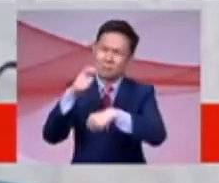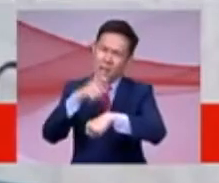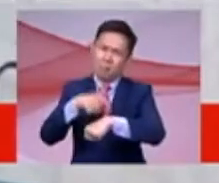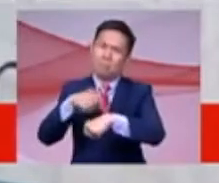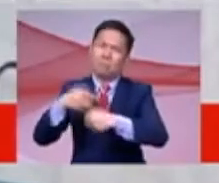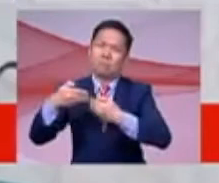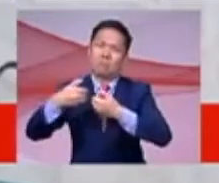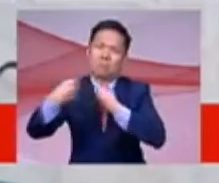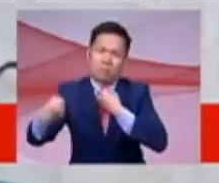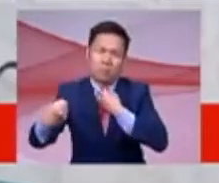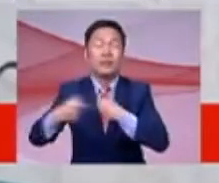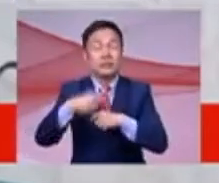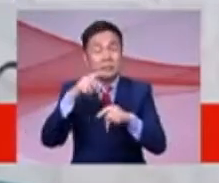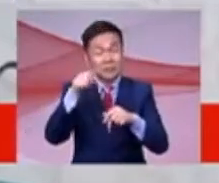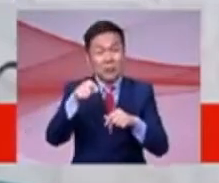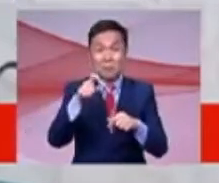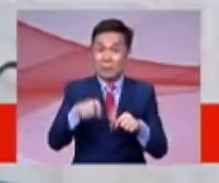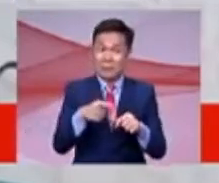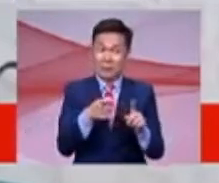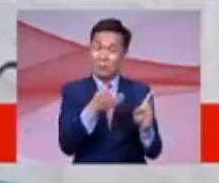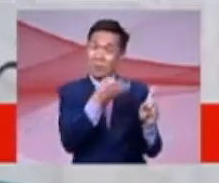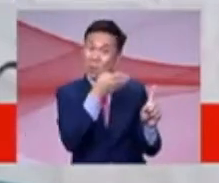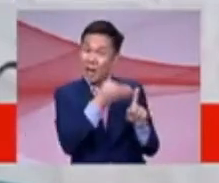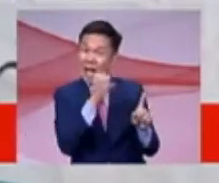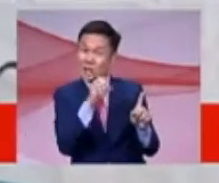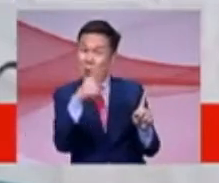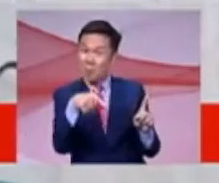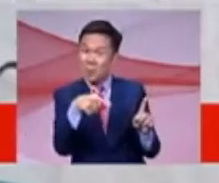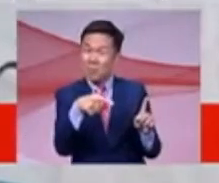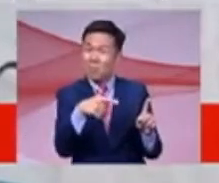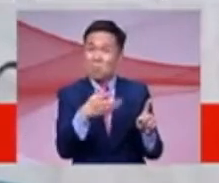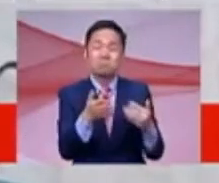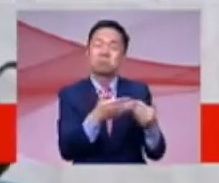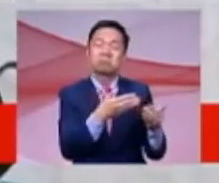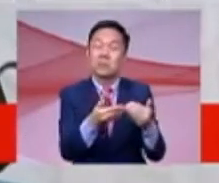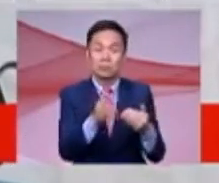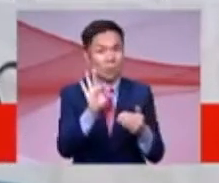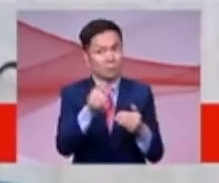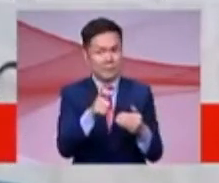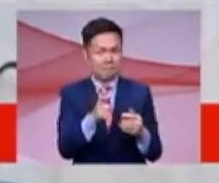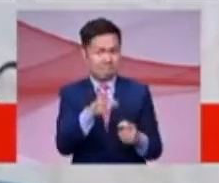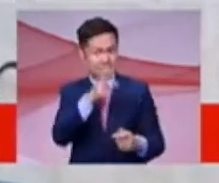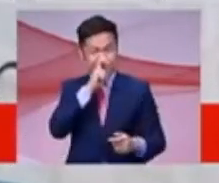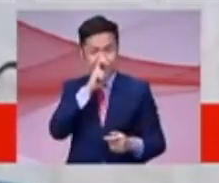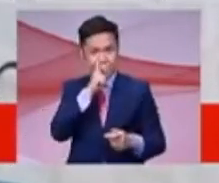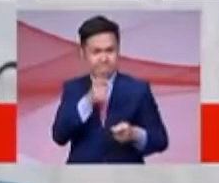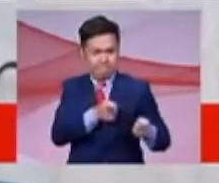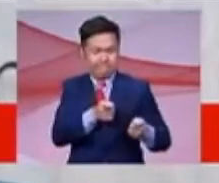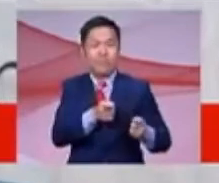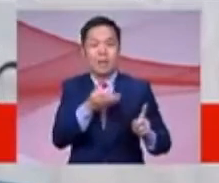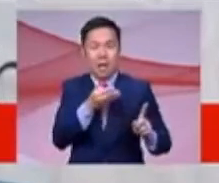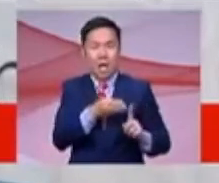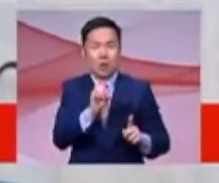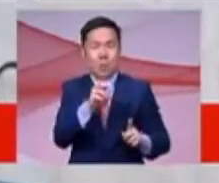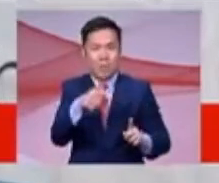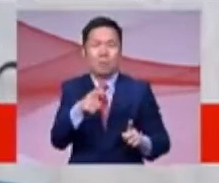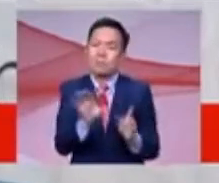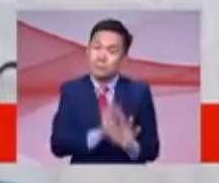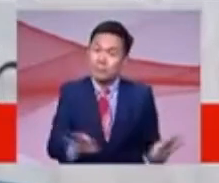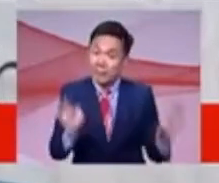kita melonggarkan SOP dan sebagainya. Next. Dan sekarang ni kita dah